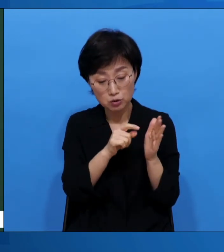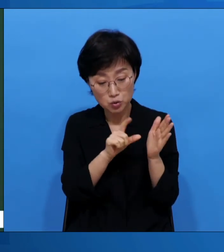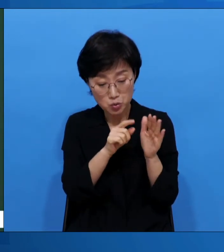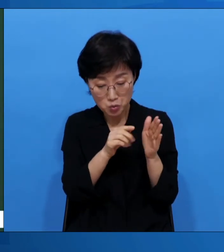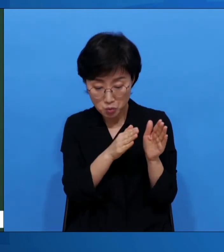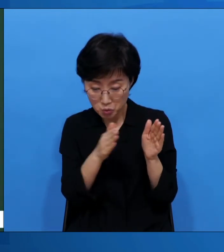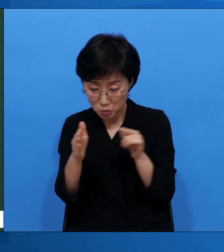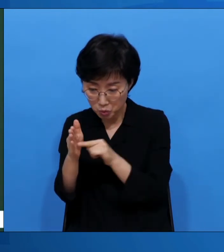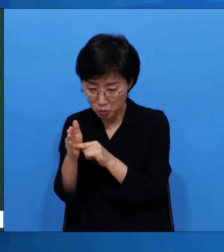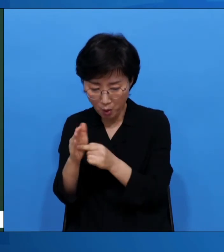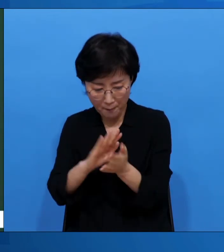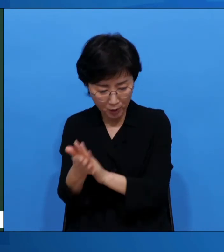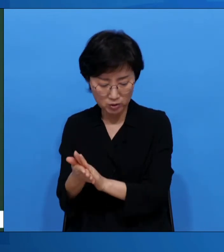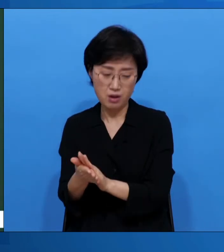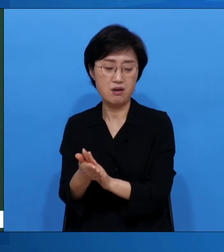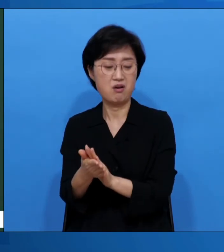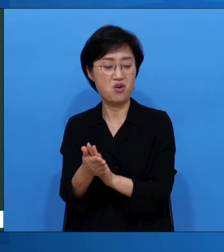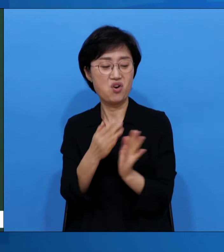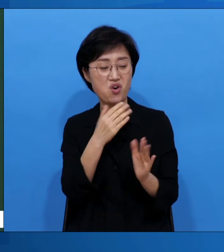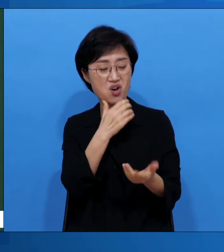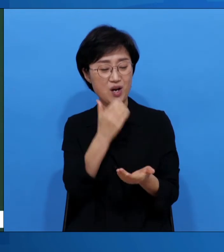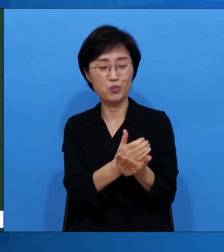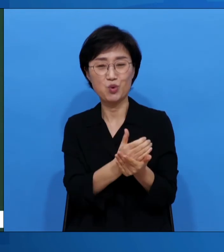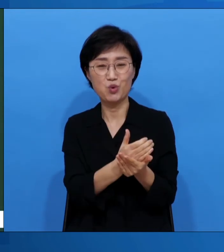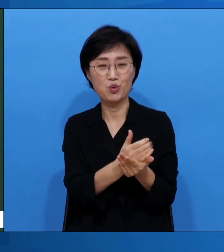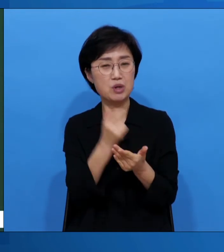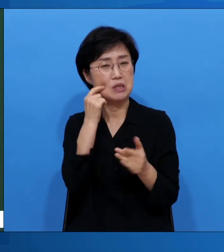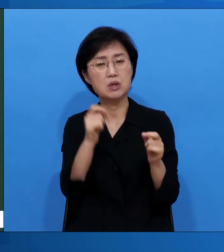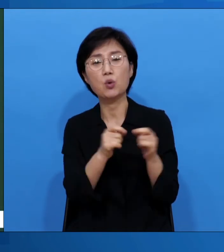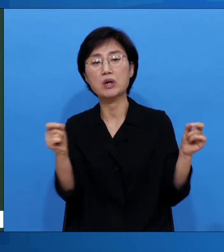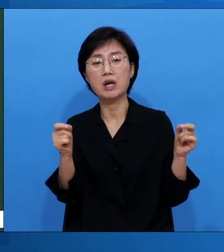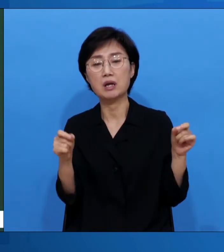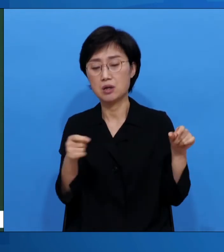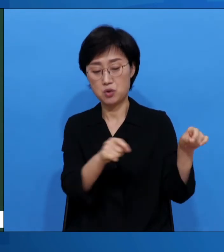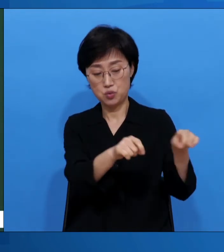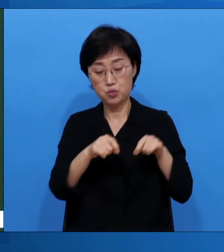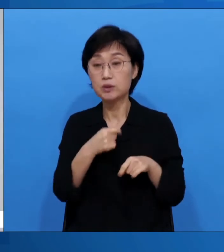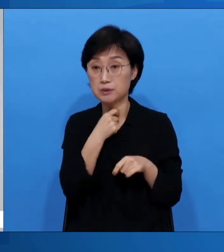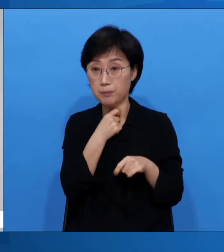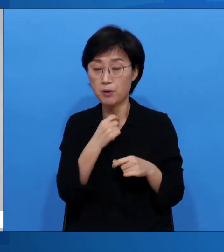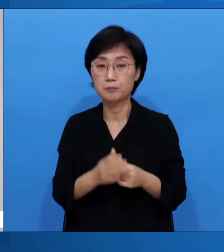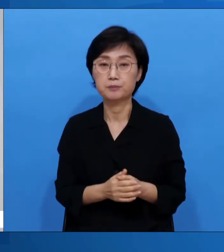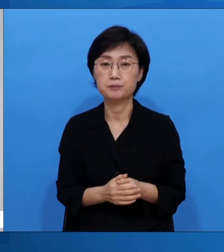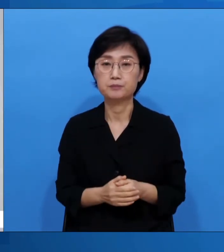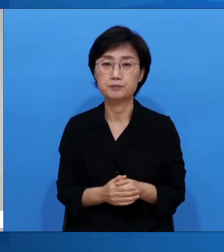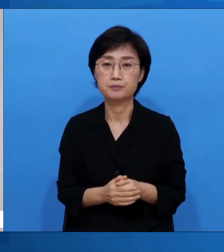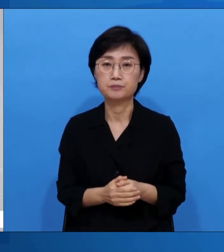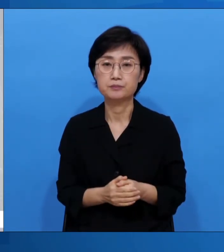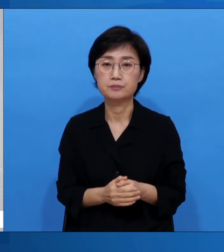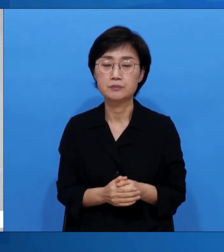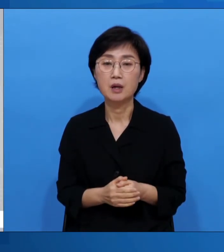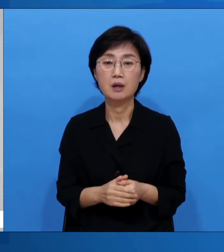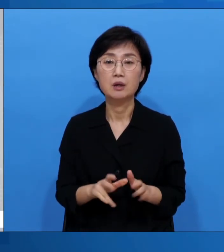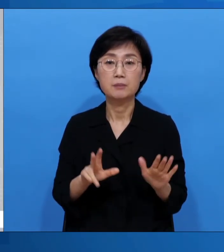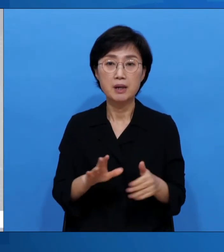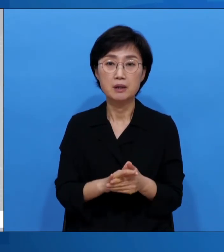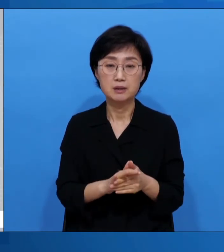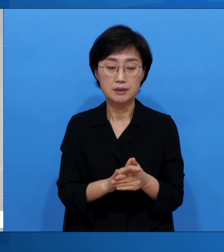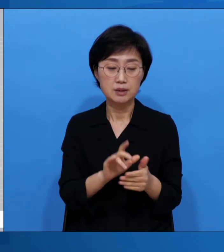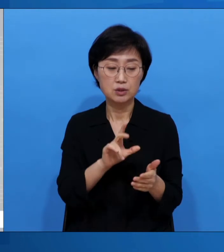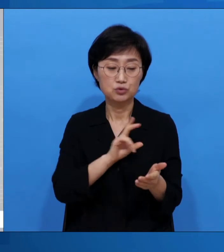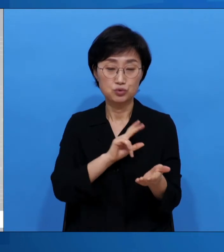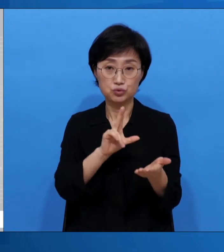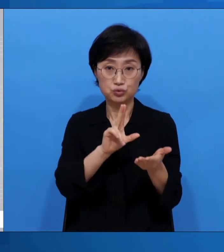나와요. 이번에 그런 방향으로 좀 작곡을 조금 방향을 잡는 것도 괜찮다. 이번 주제곡은 랩넌트